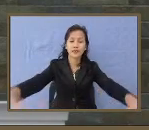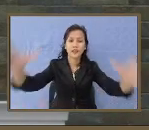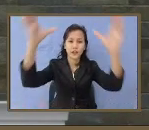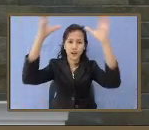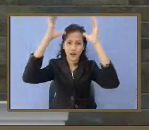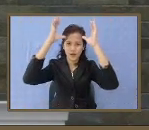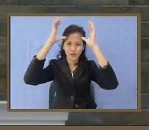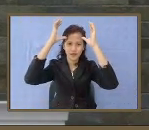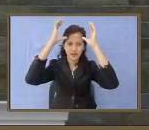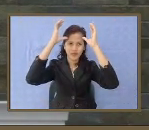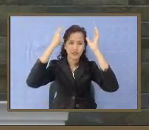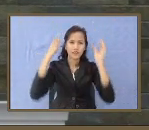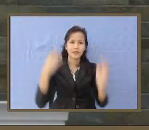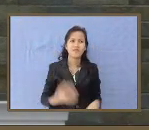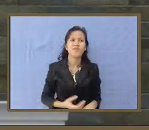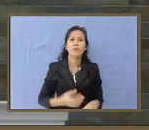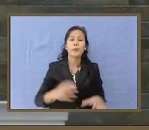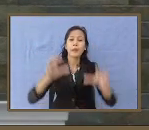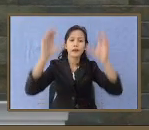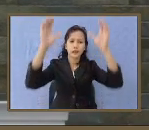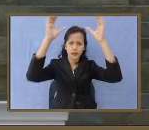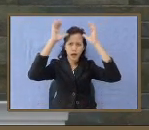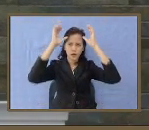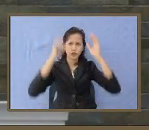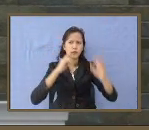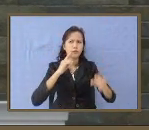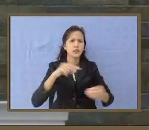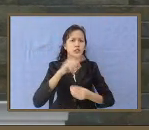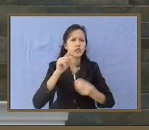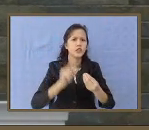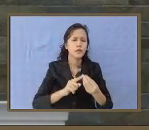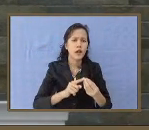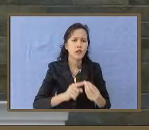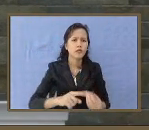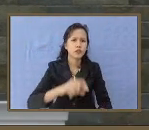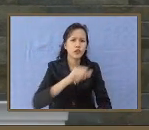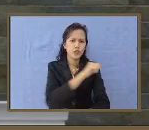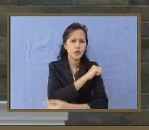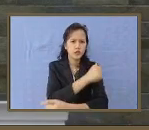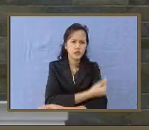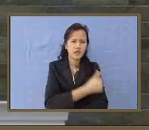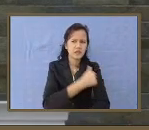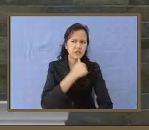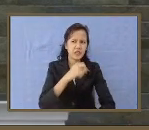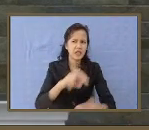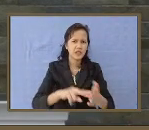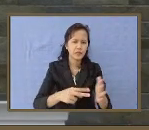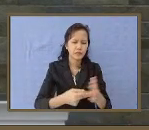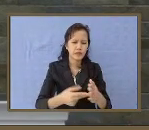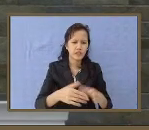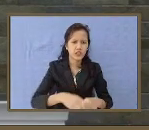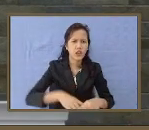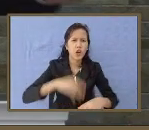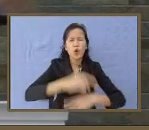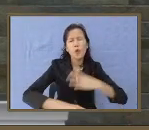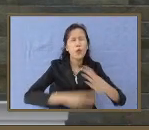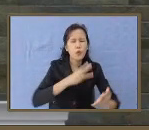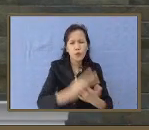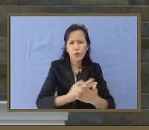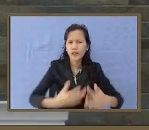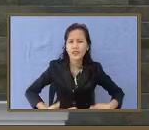See that? Crown speaks of authority. Hindi sa buong buhay mo, walang habang